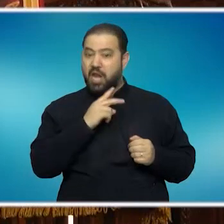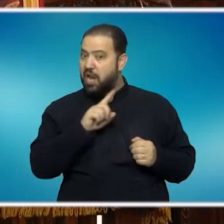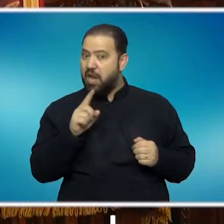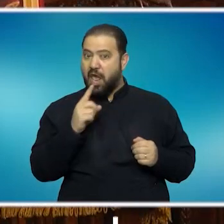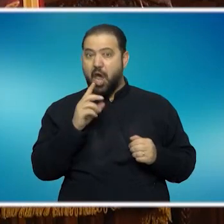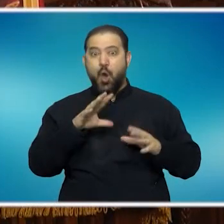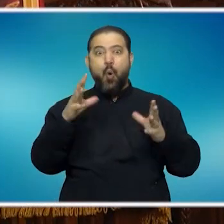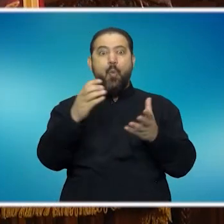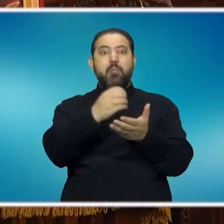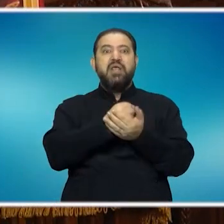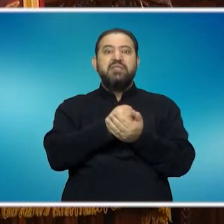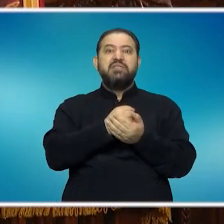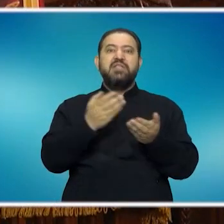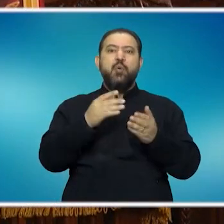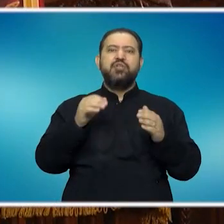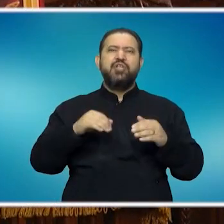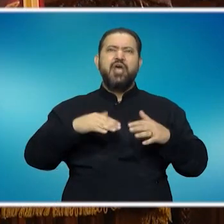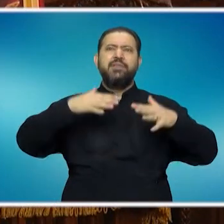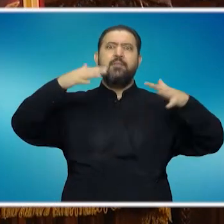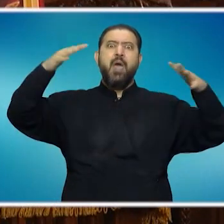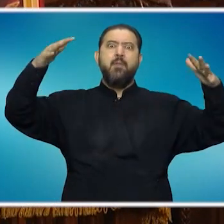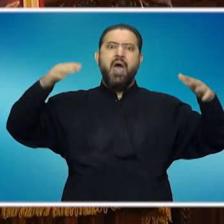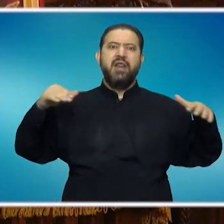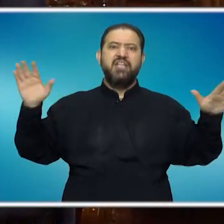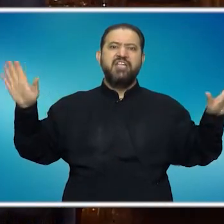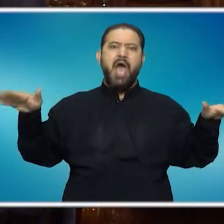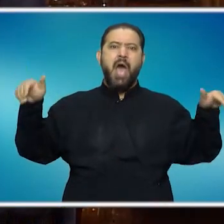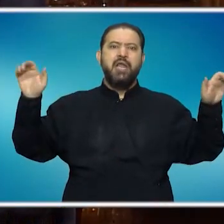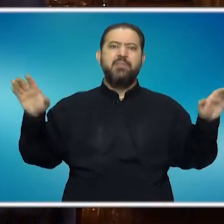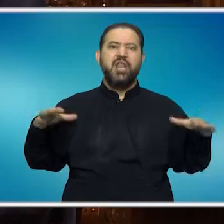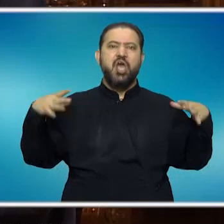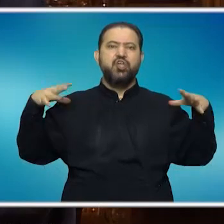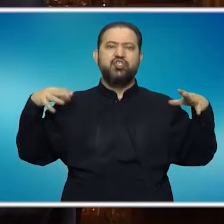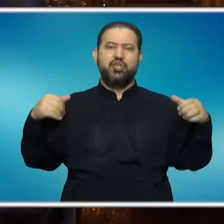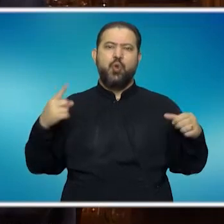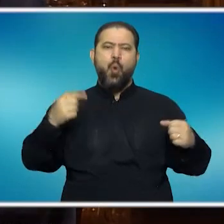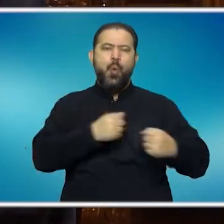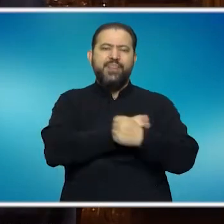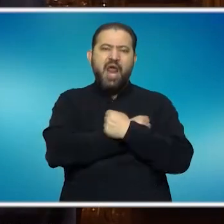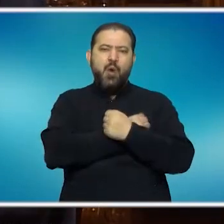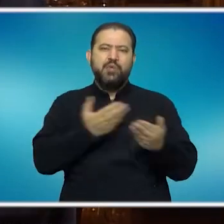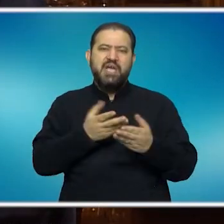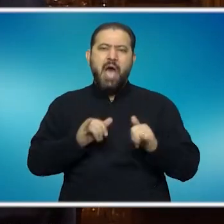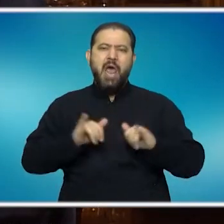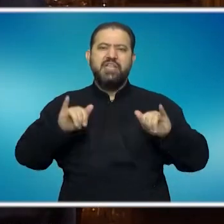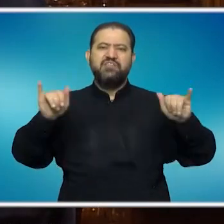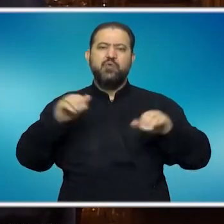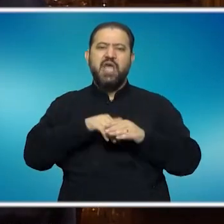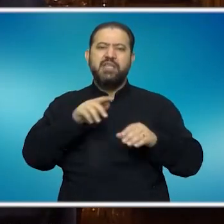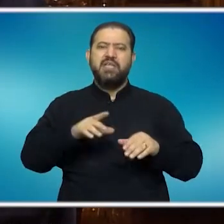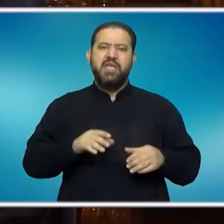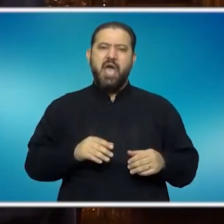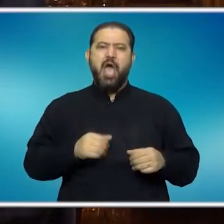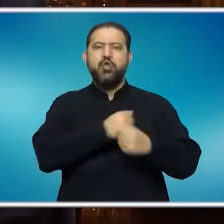nicio înălțime, întrecând până și aripa îngerilor, o dragoste de Dumnezeu care a mistuit în ea însăși toată